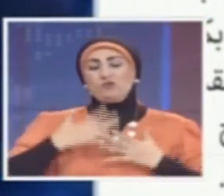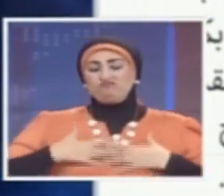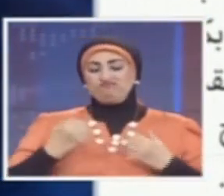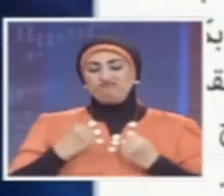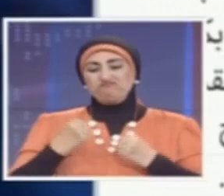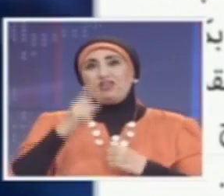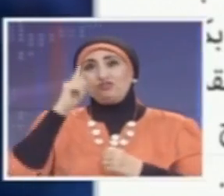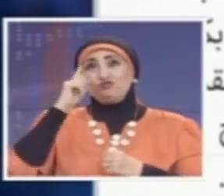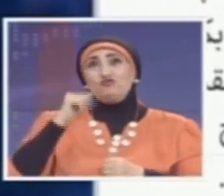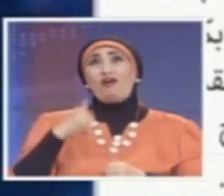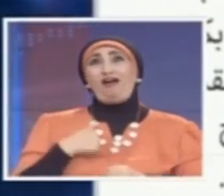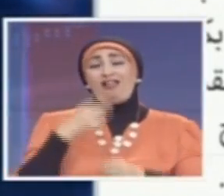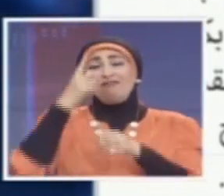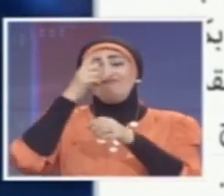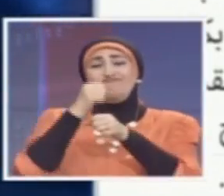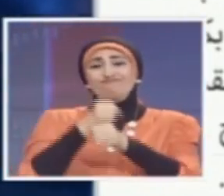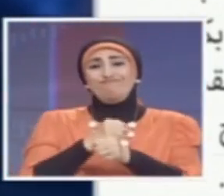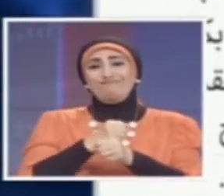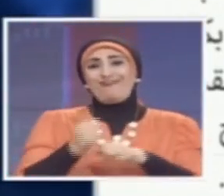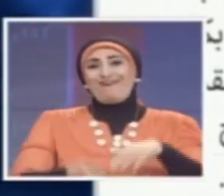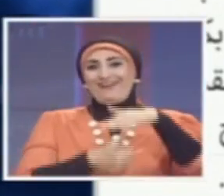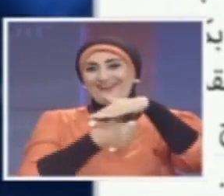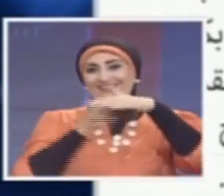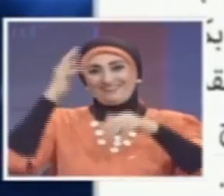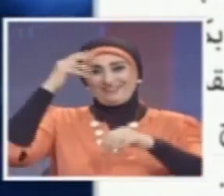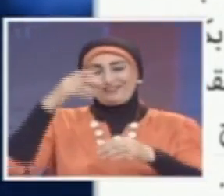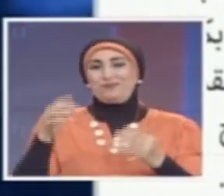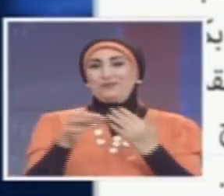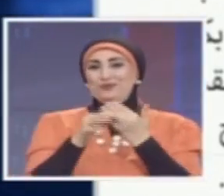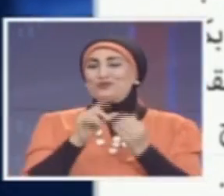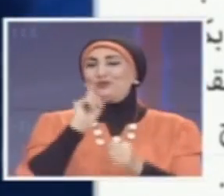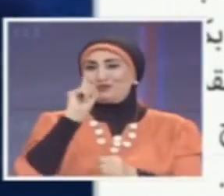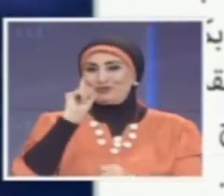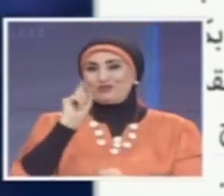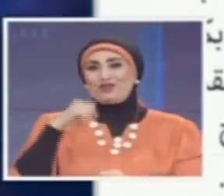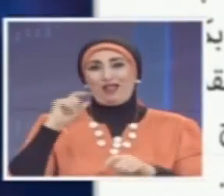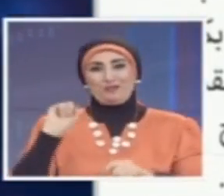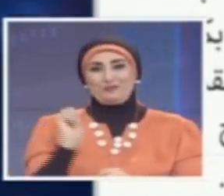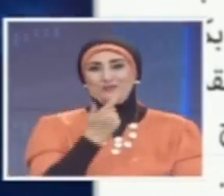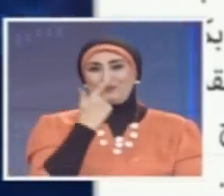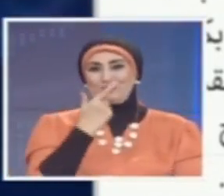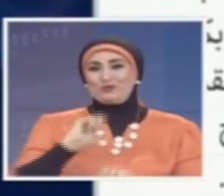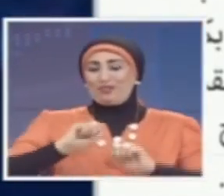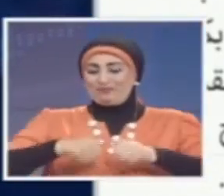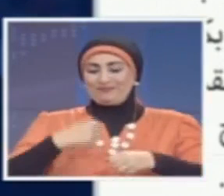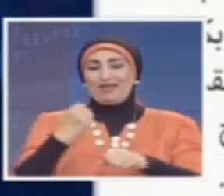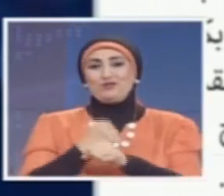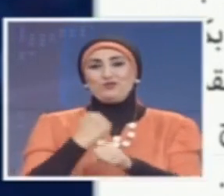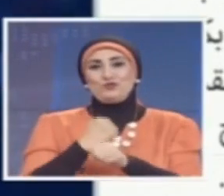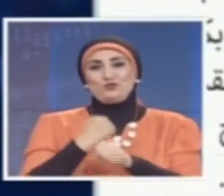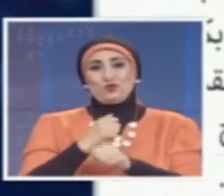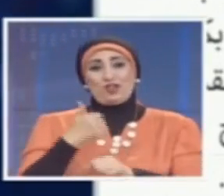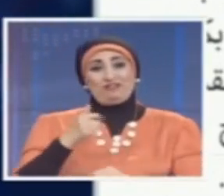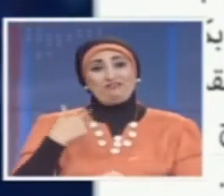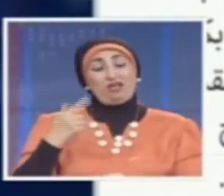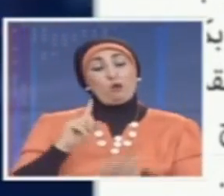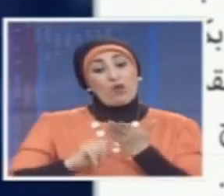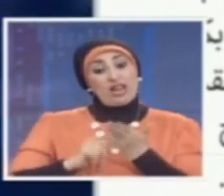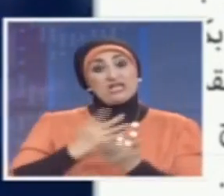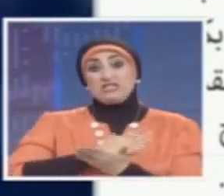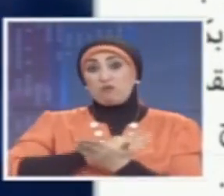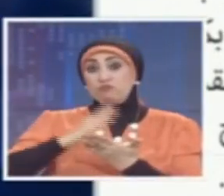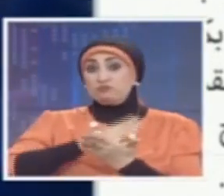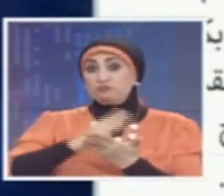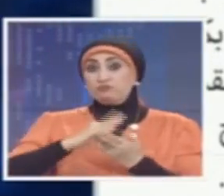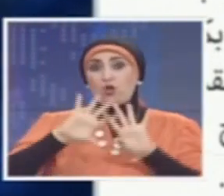أن يتجاوز الرئيس ترامب والسيدة الأولى هذه المرحلة بسرعة للعودة لمواصلة قيادة جهود الولايات المتحدة